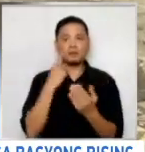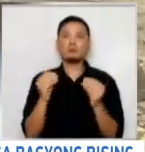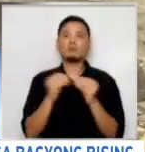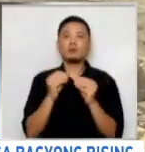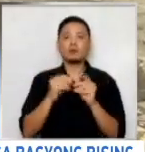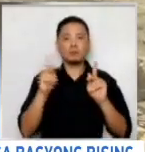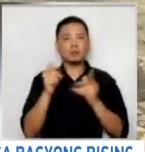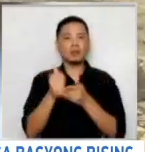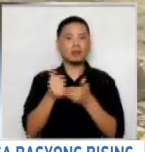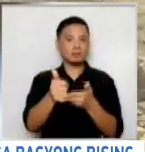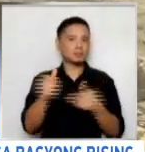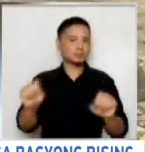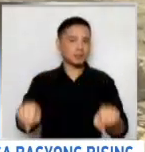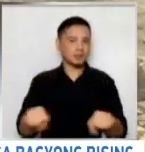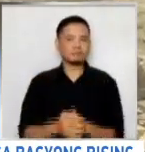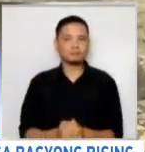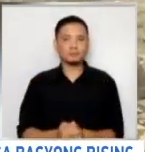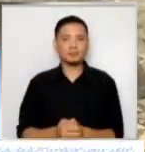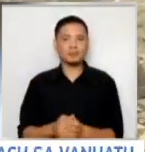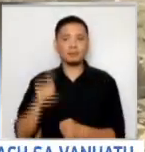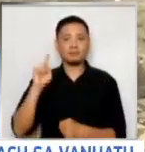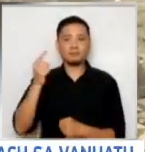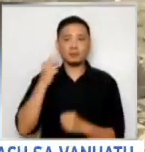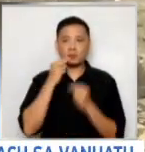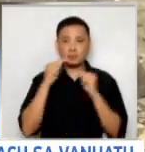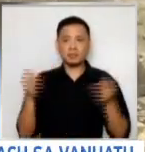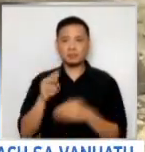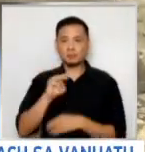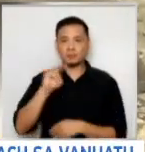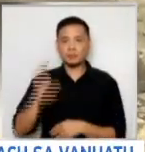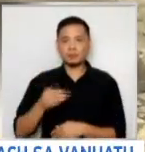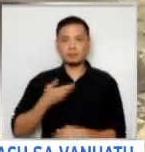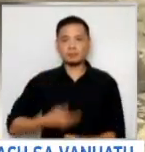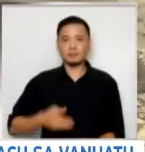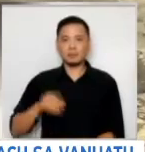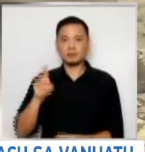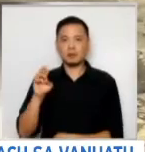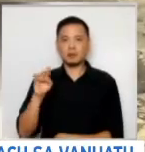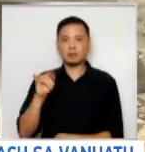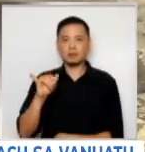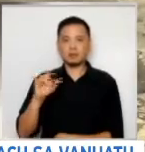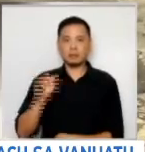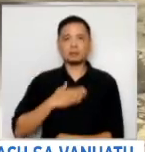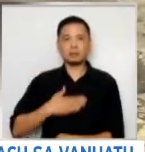matulungan. Yan ang unang balita dito sa Maynila. Darlene Kai, buong puso para sa Pilipino.